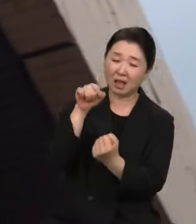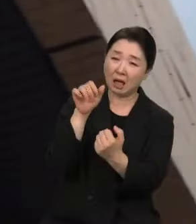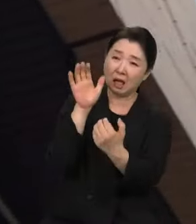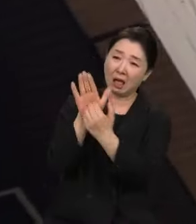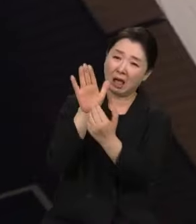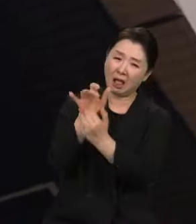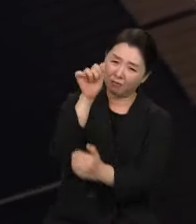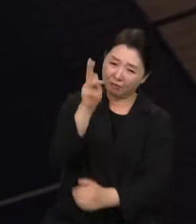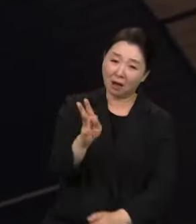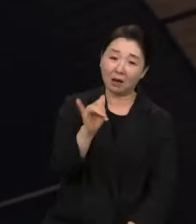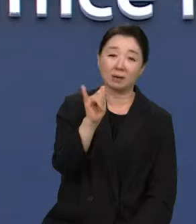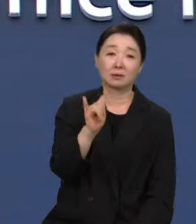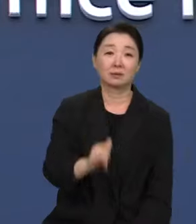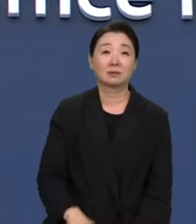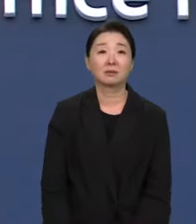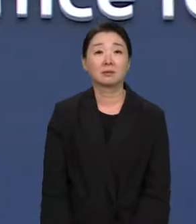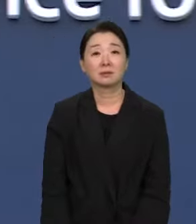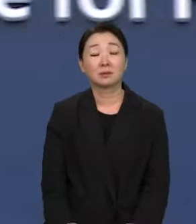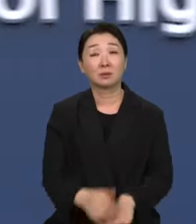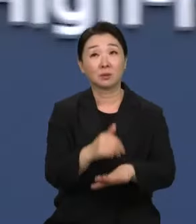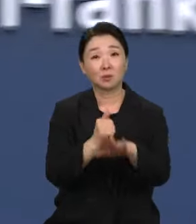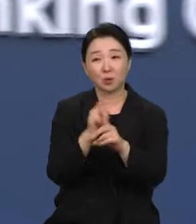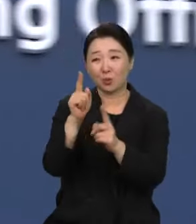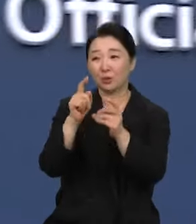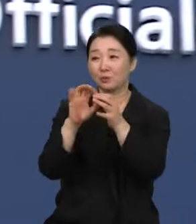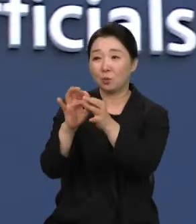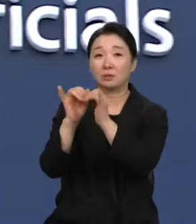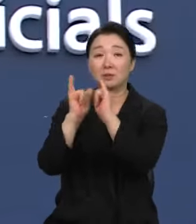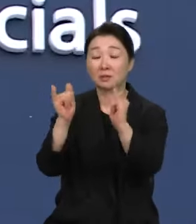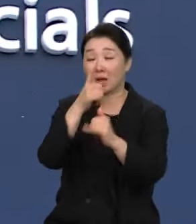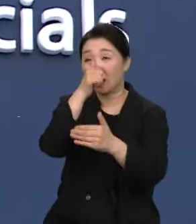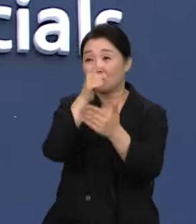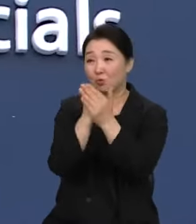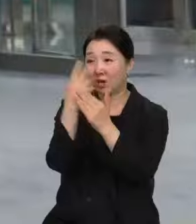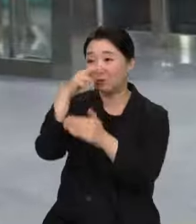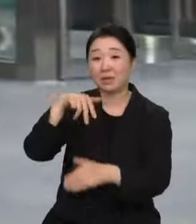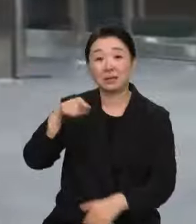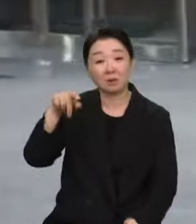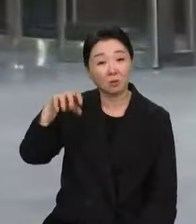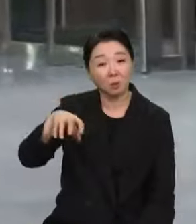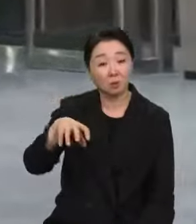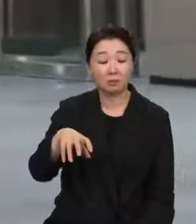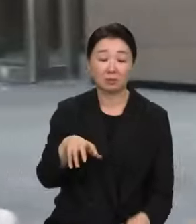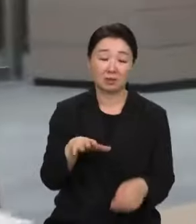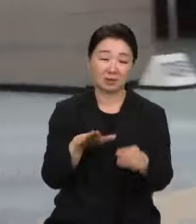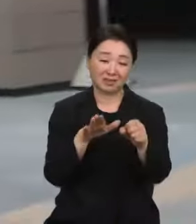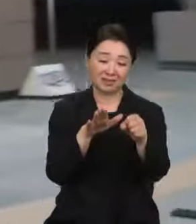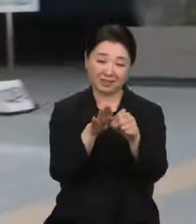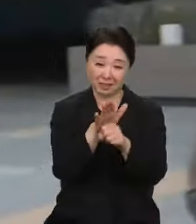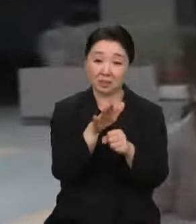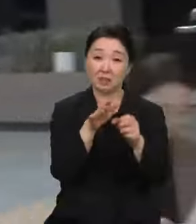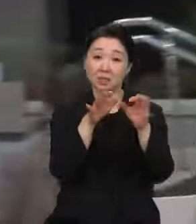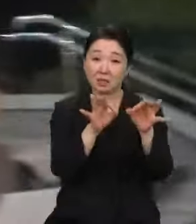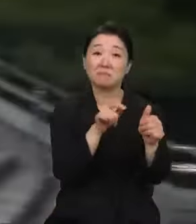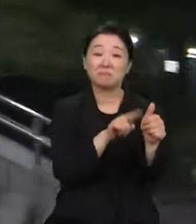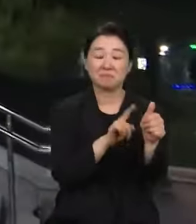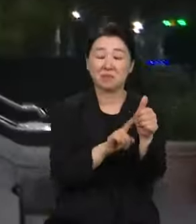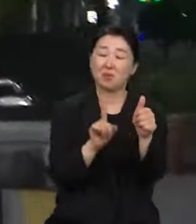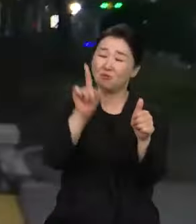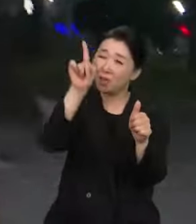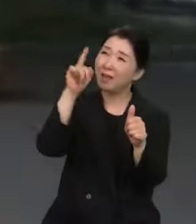걸로 파악됐습니다. 이 때문에 고위공직자범죄수사처의 수사도 김계환 해병대 사령관 소환 이후엔 윗선으로 더